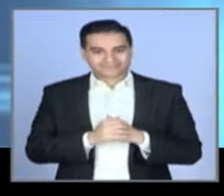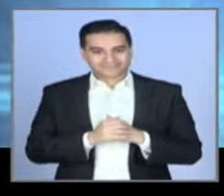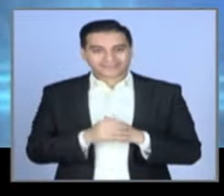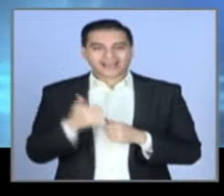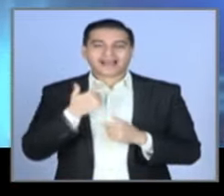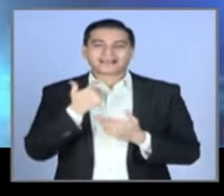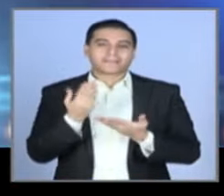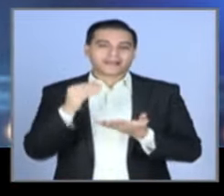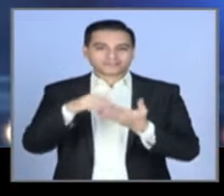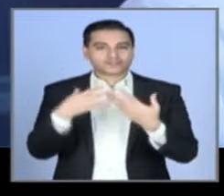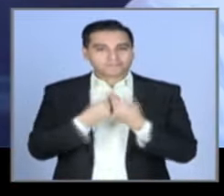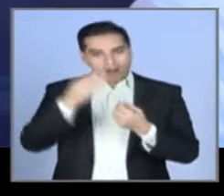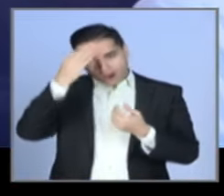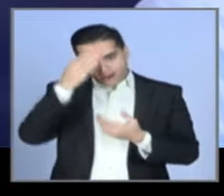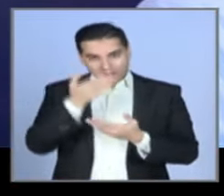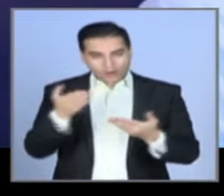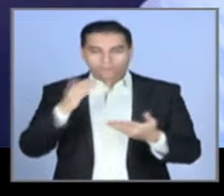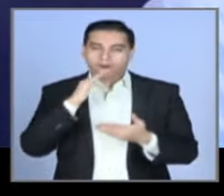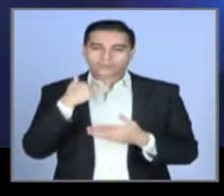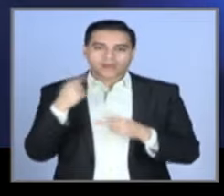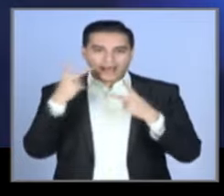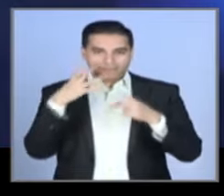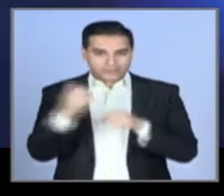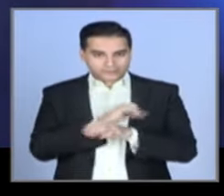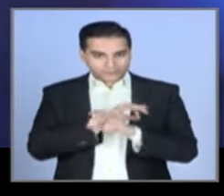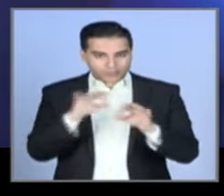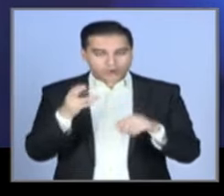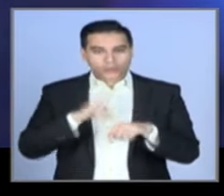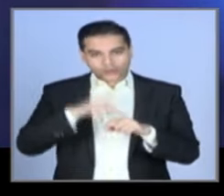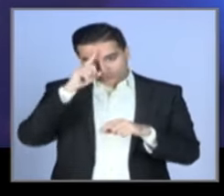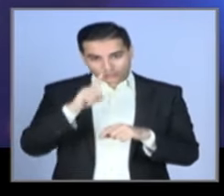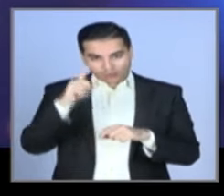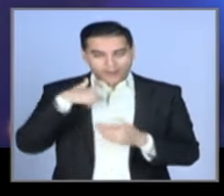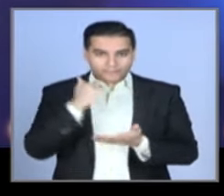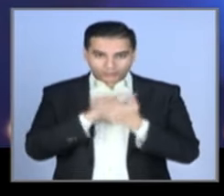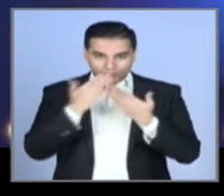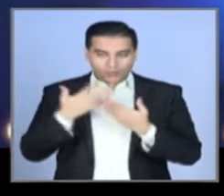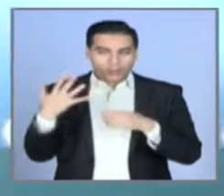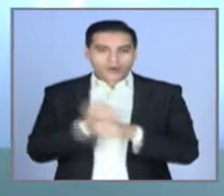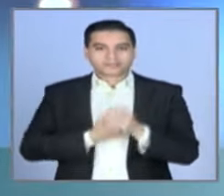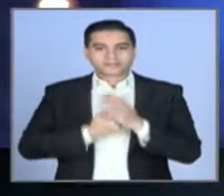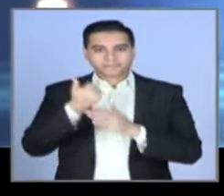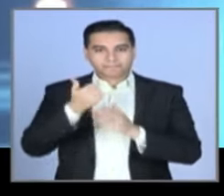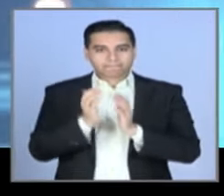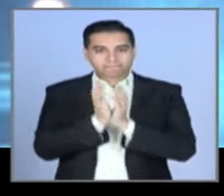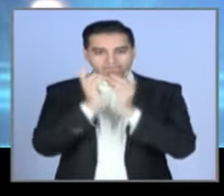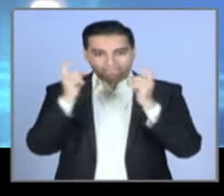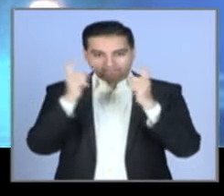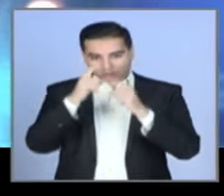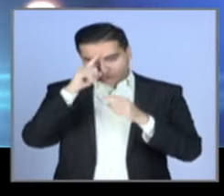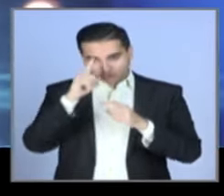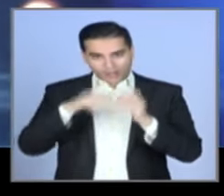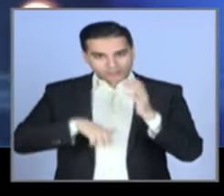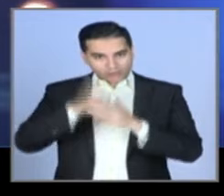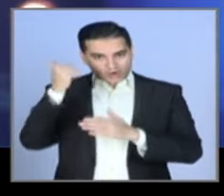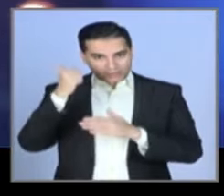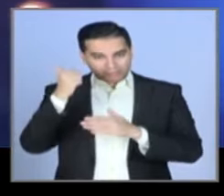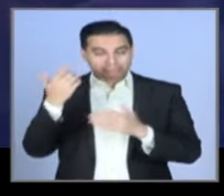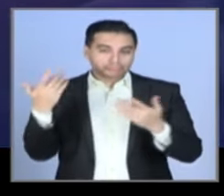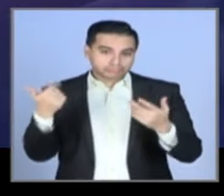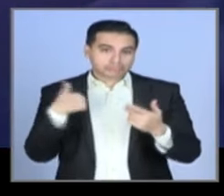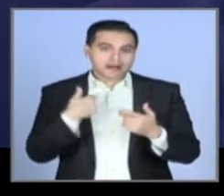الحمد لله شارك في برنامج العباقرة، والحمد لله حلمي اتحقق، وان شاء الله اكون قد المسؤوليه ونكسب ماتش النهارده. الموسم ده اول مشاركه لنا في